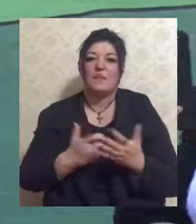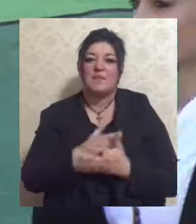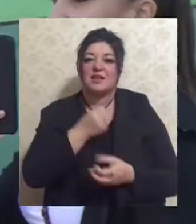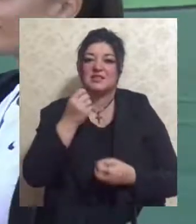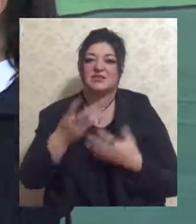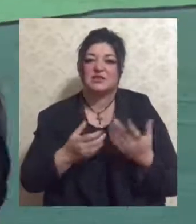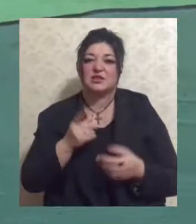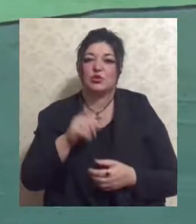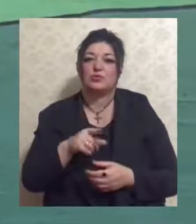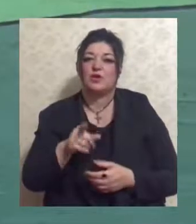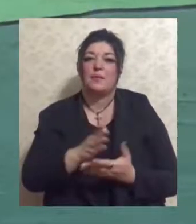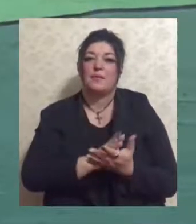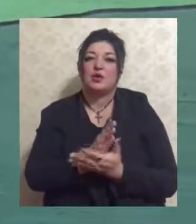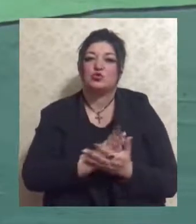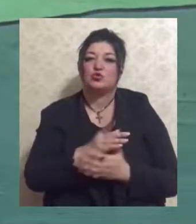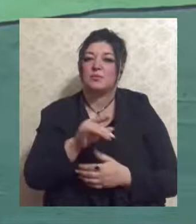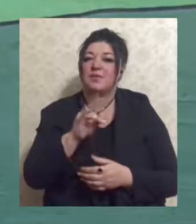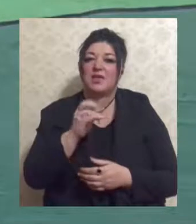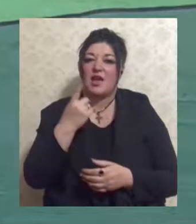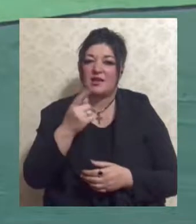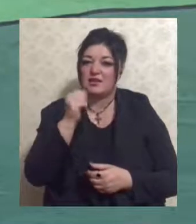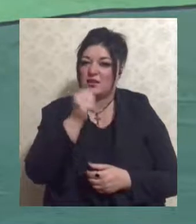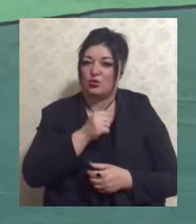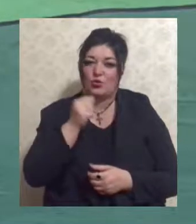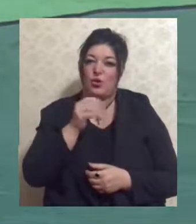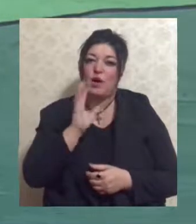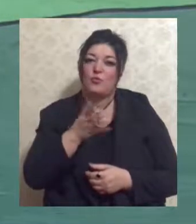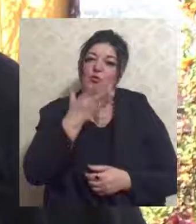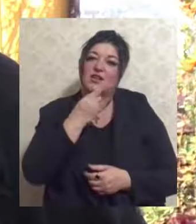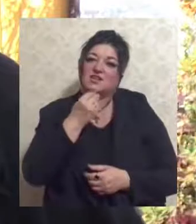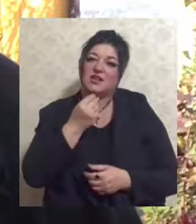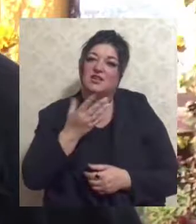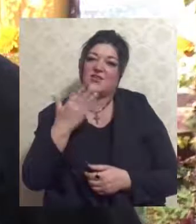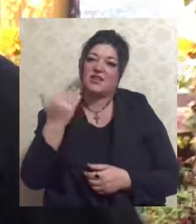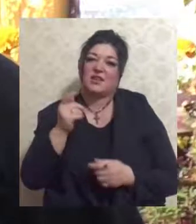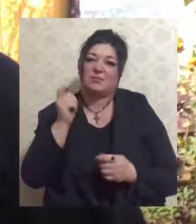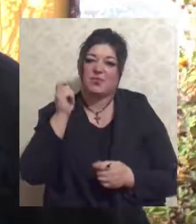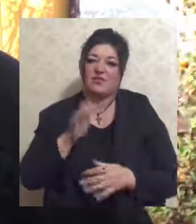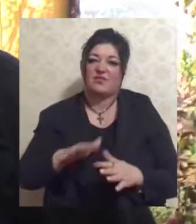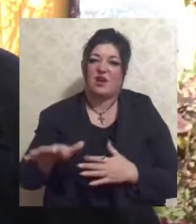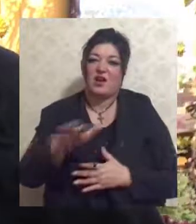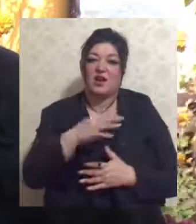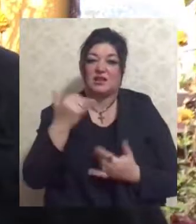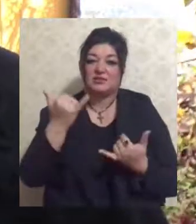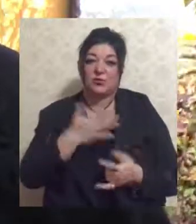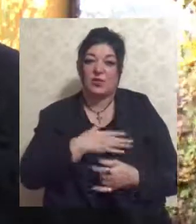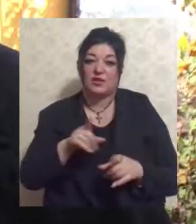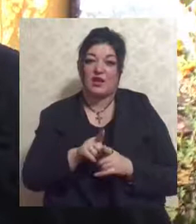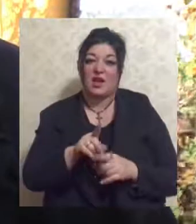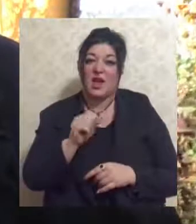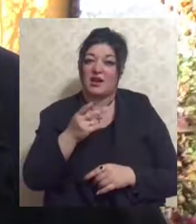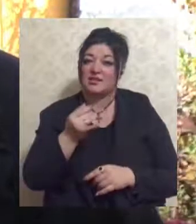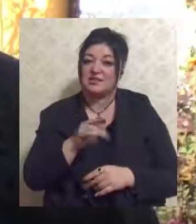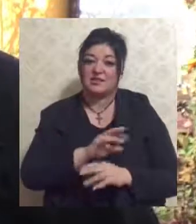вона прослужить їм не один рік. Буде красота в їхньому дворі. Сьогодні у нас така акція чудова.